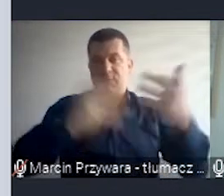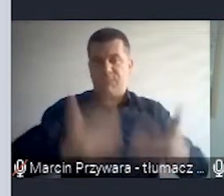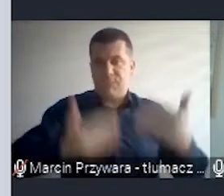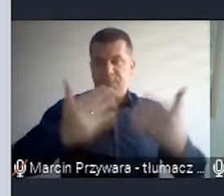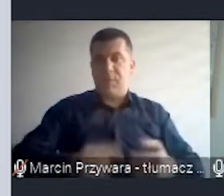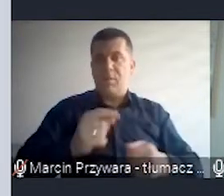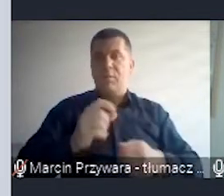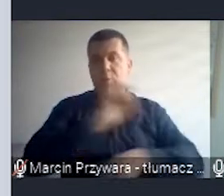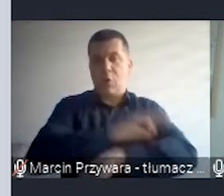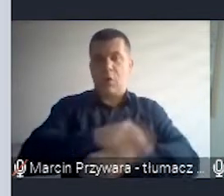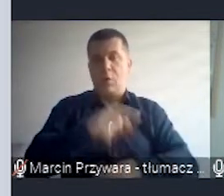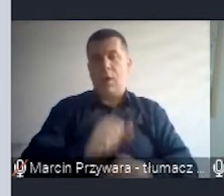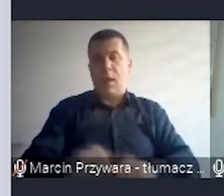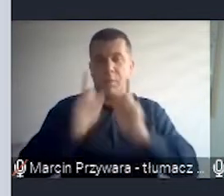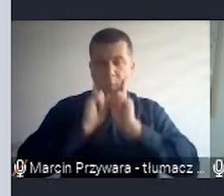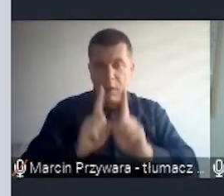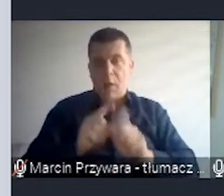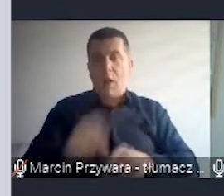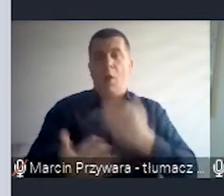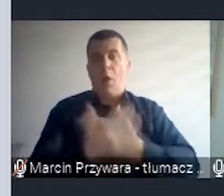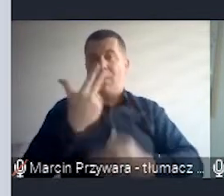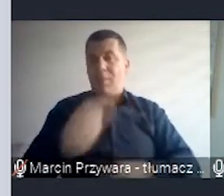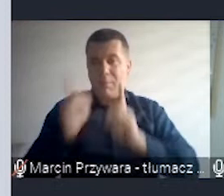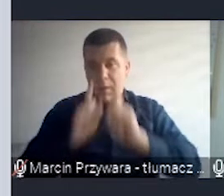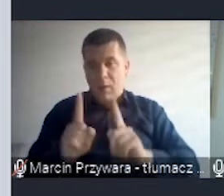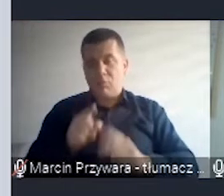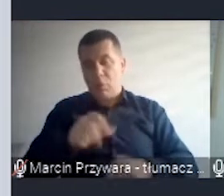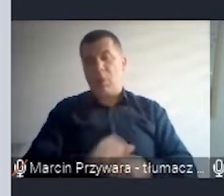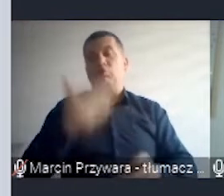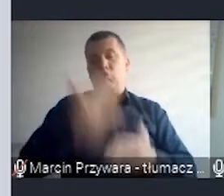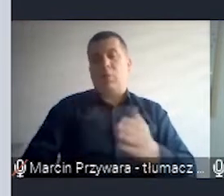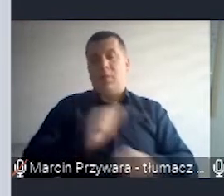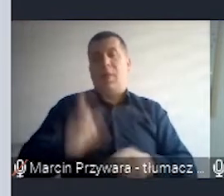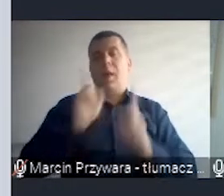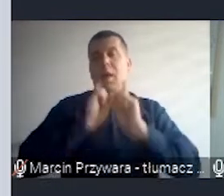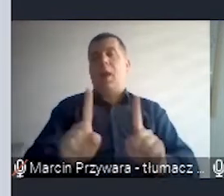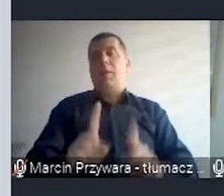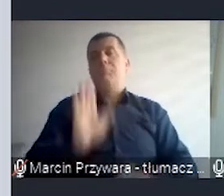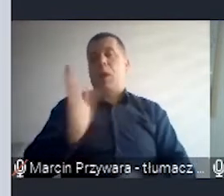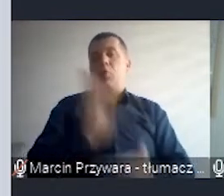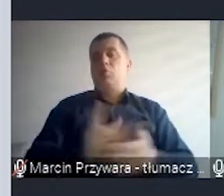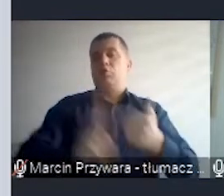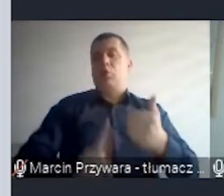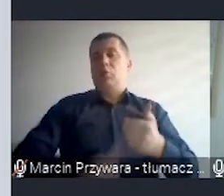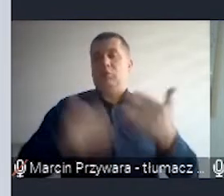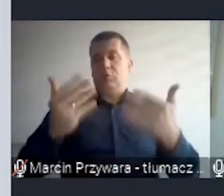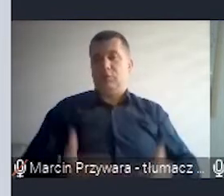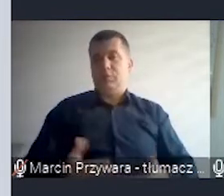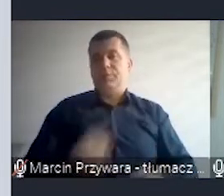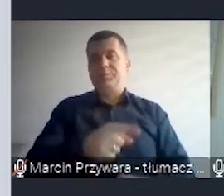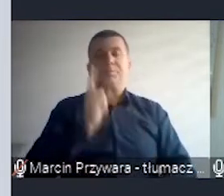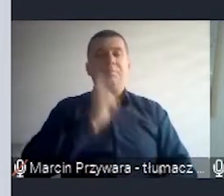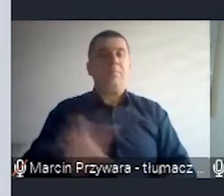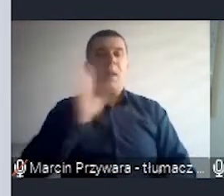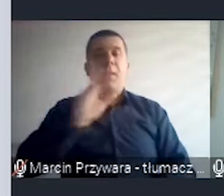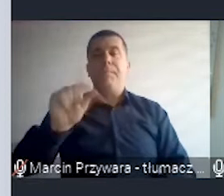jako prawidłowy, a on jest nieprawidłowy, to szkoda jest realna, bo Państwo już macie rozliczony wydatek. A szkoda potencjalna